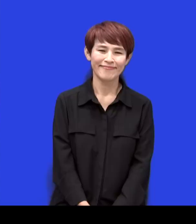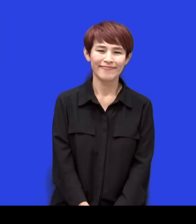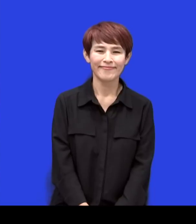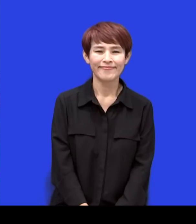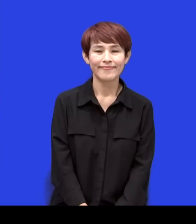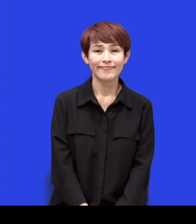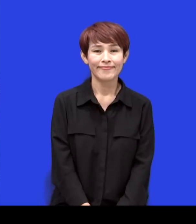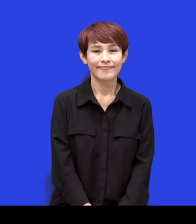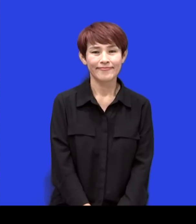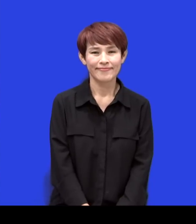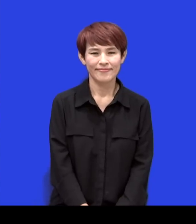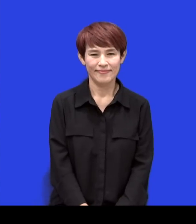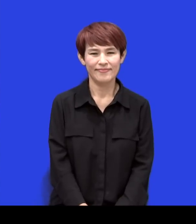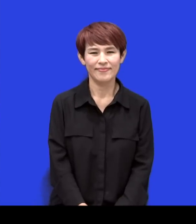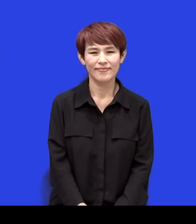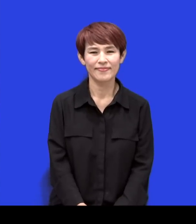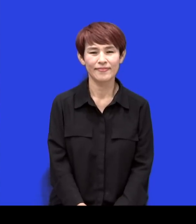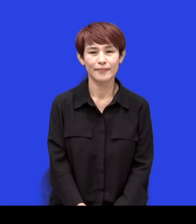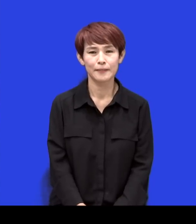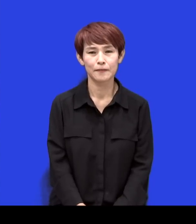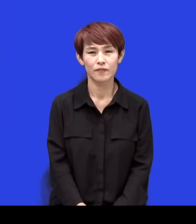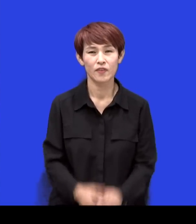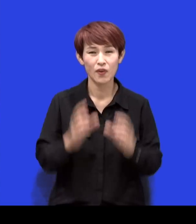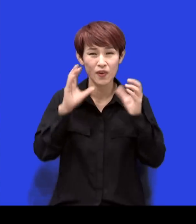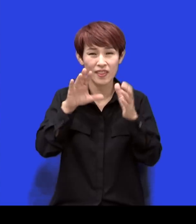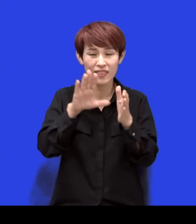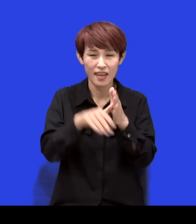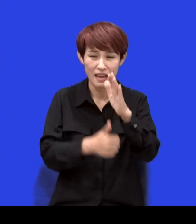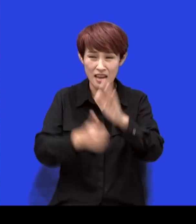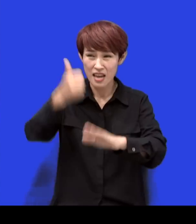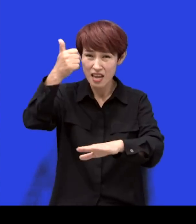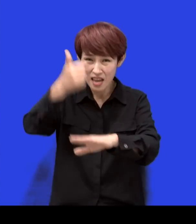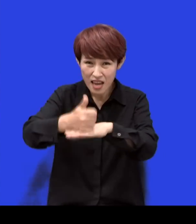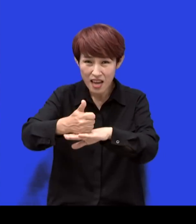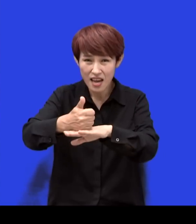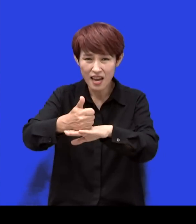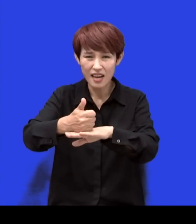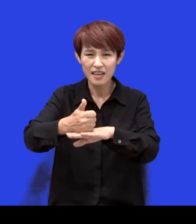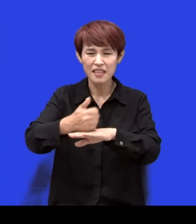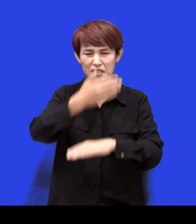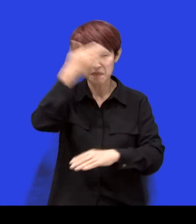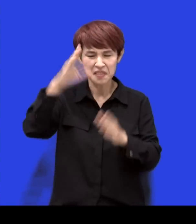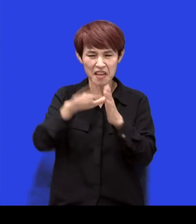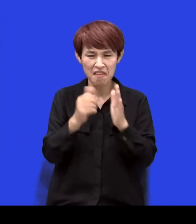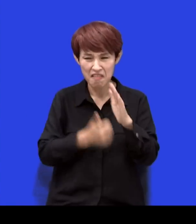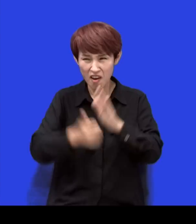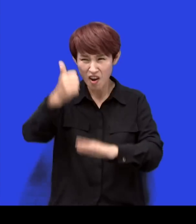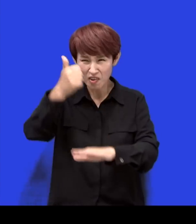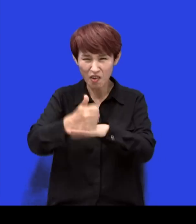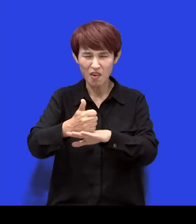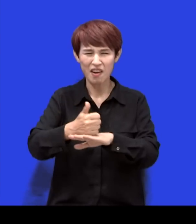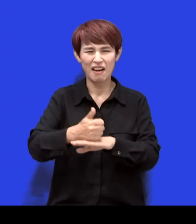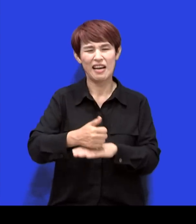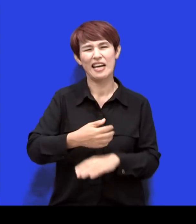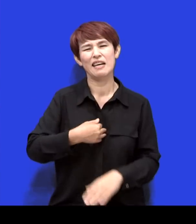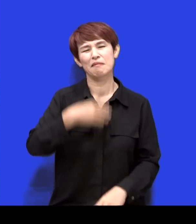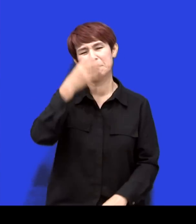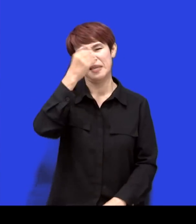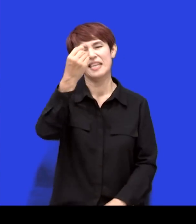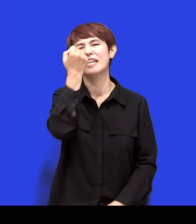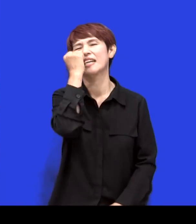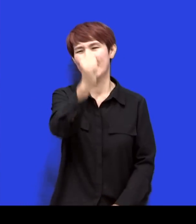없지 않습니다. 아마 그 어린 나이에 지금의 그 명예를 얻었으면 그 감사한지 몰랐을 거예요, 그죠? 좀 까불었을 것 같아요.